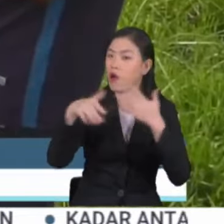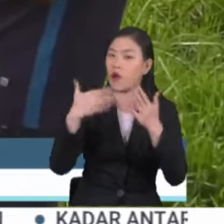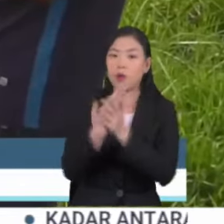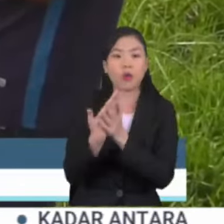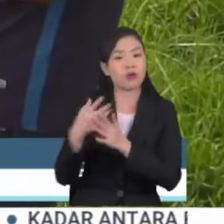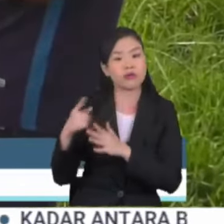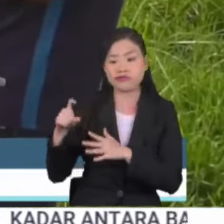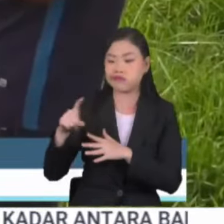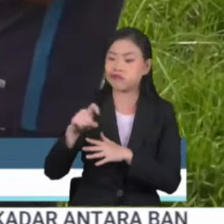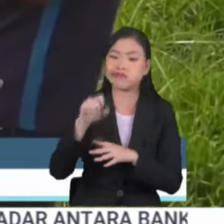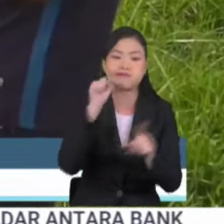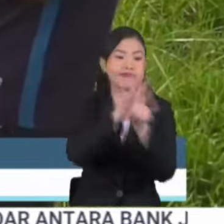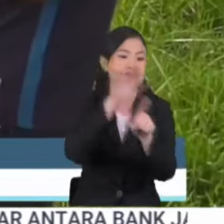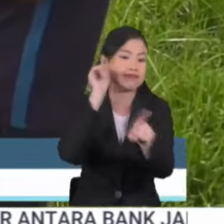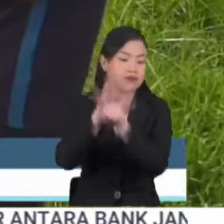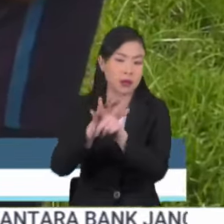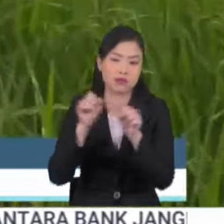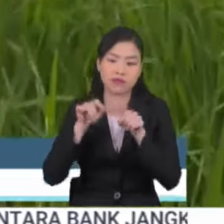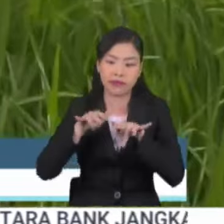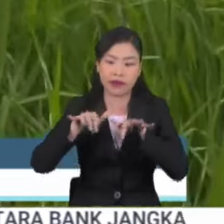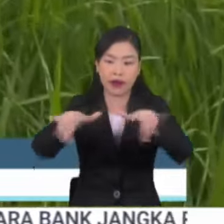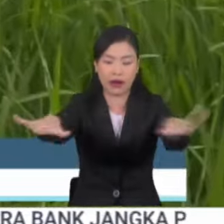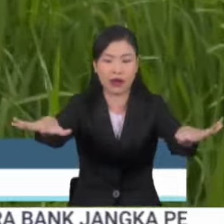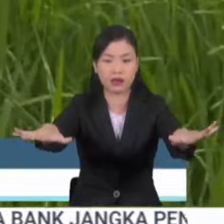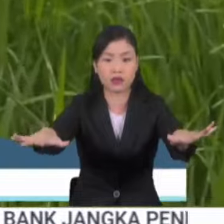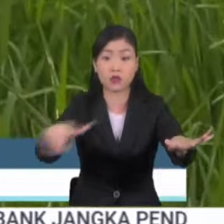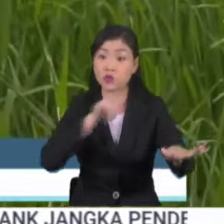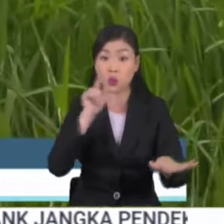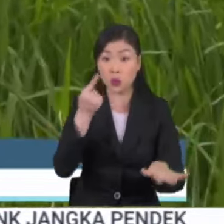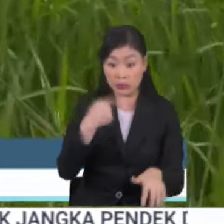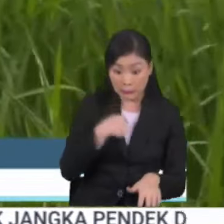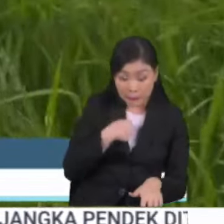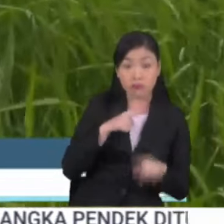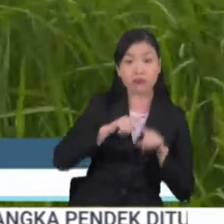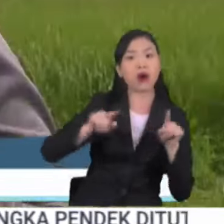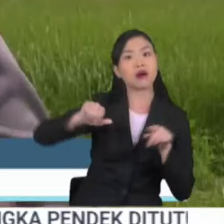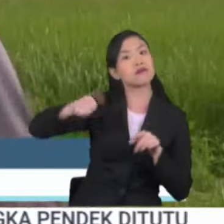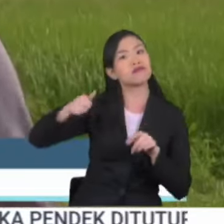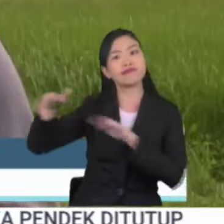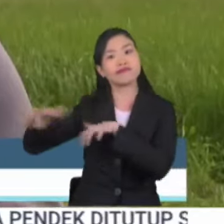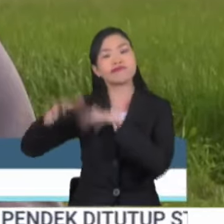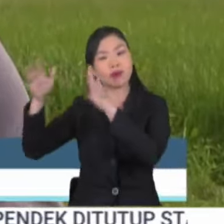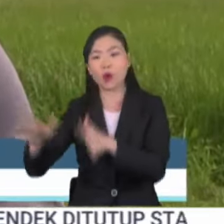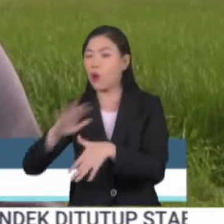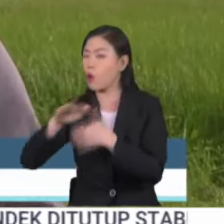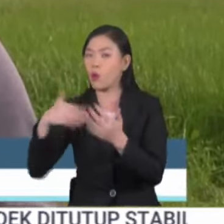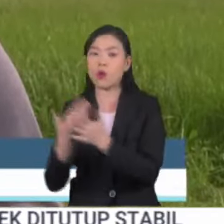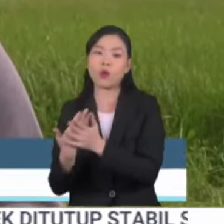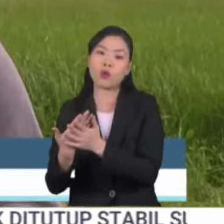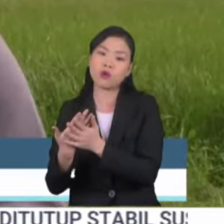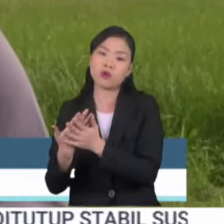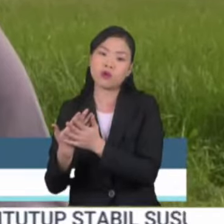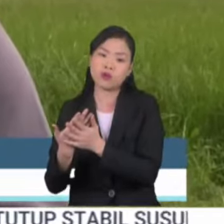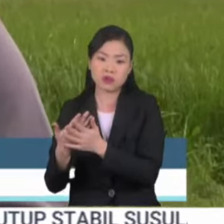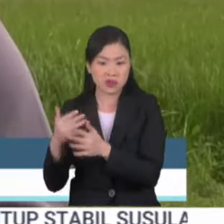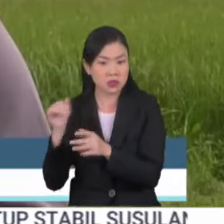kena. Bukan kata yang hak kita, semua petani kena. Semasa hujan tu, segala tiku apa yang mari serai